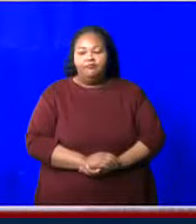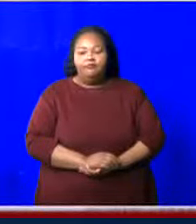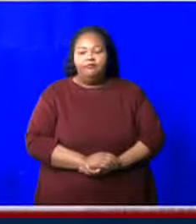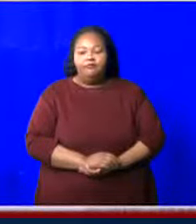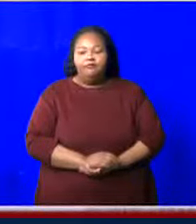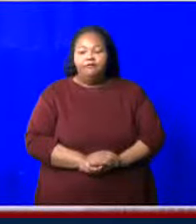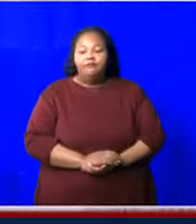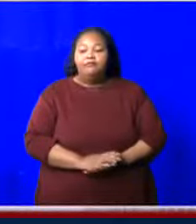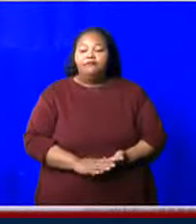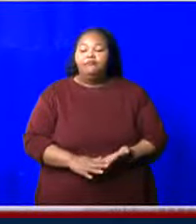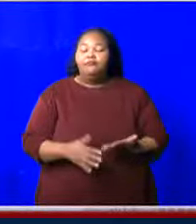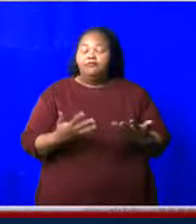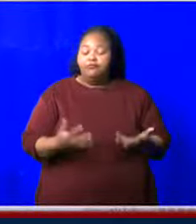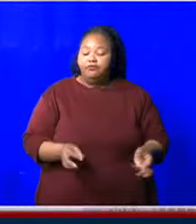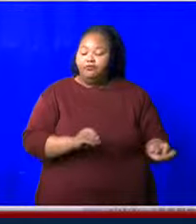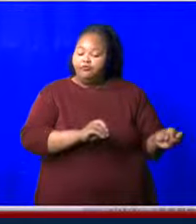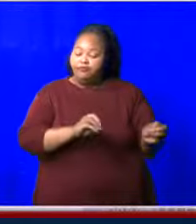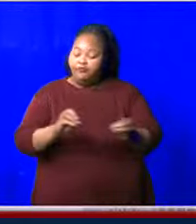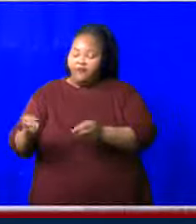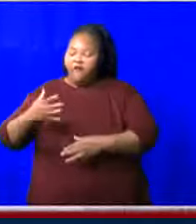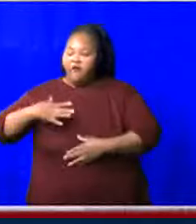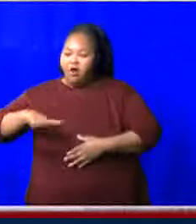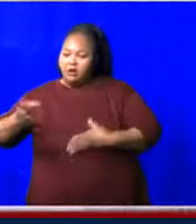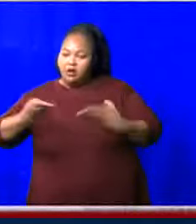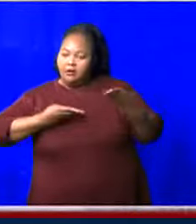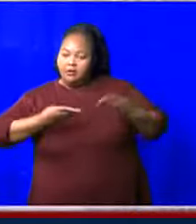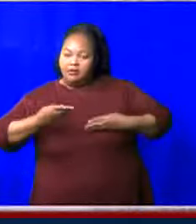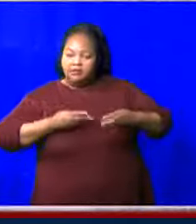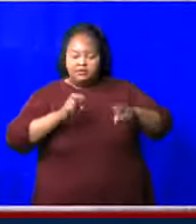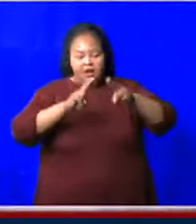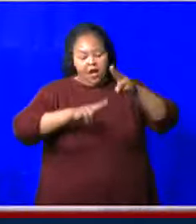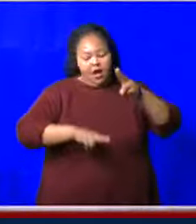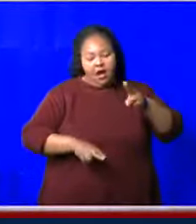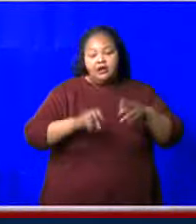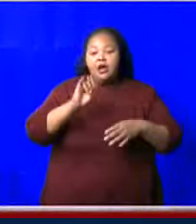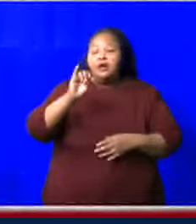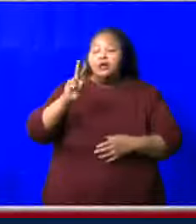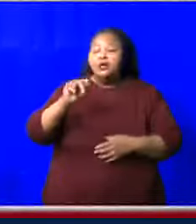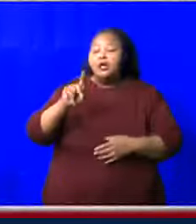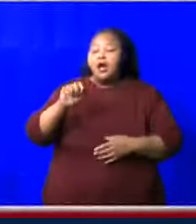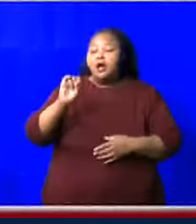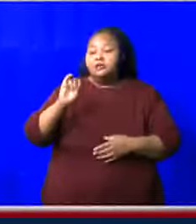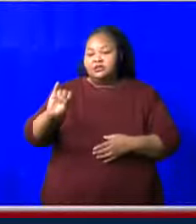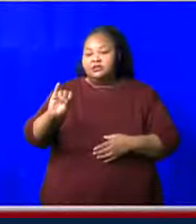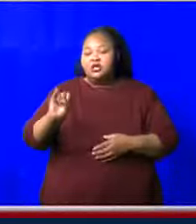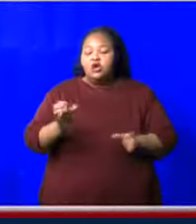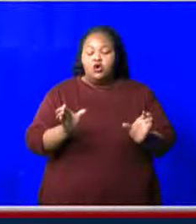Kusuka lapho ingwenyama ichubeke kulenye inkampani lengaphansi kwayo iNyathi Group Holdings